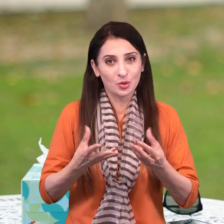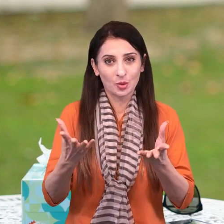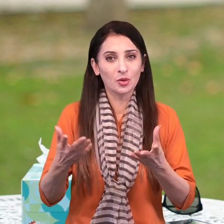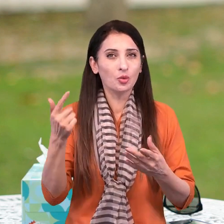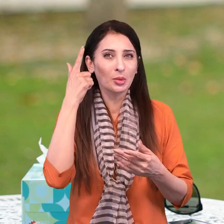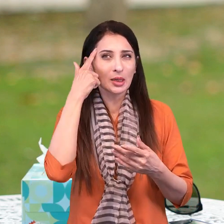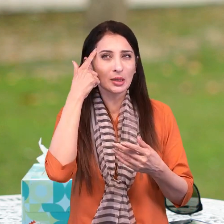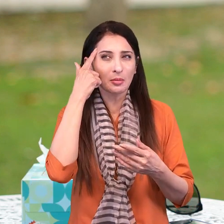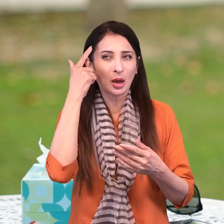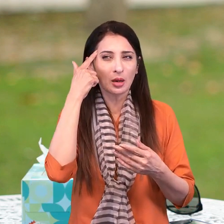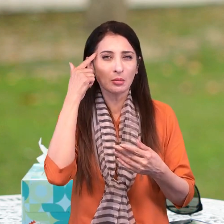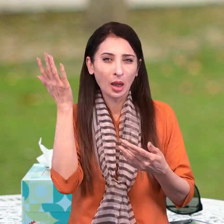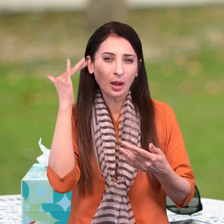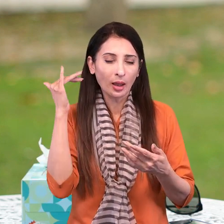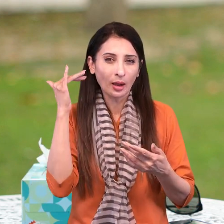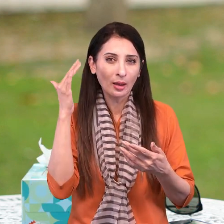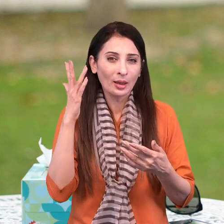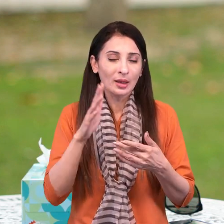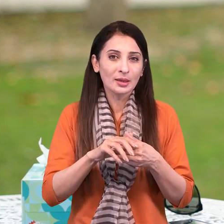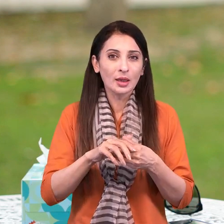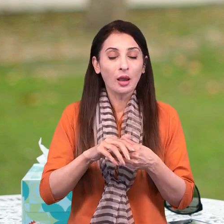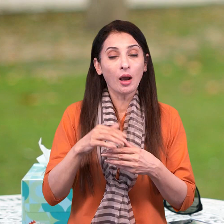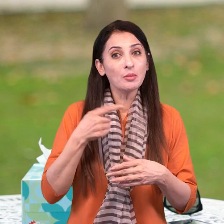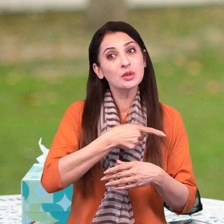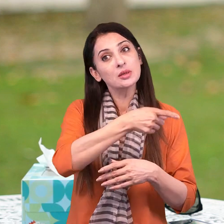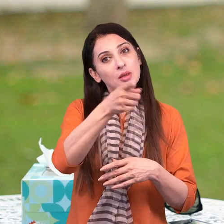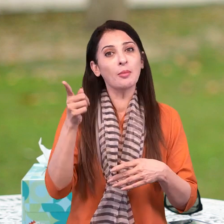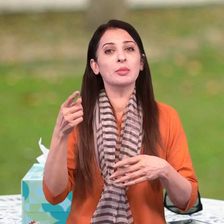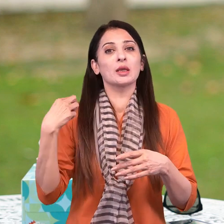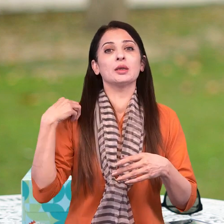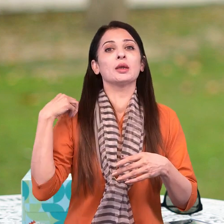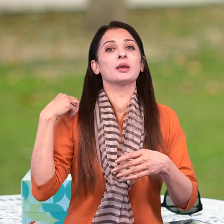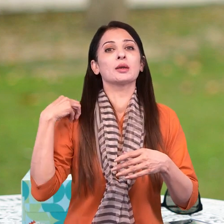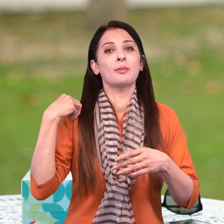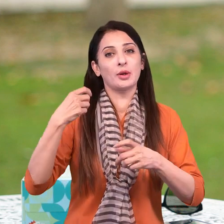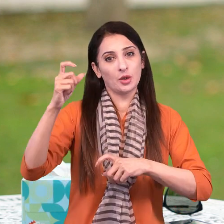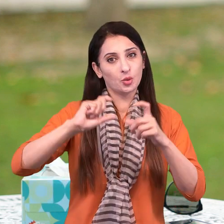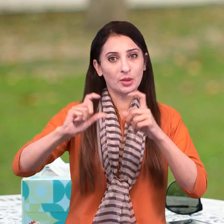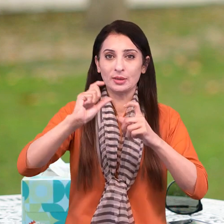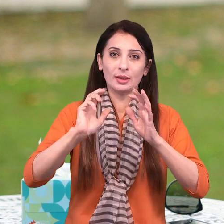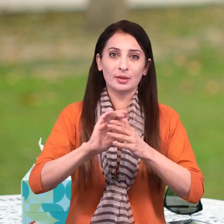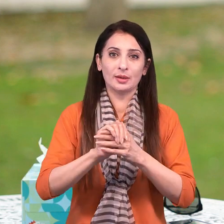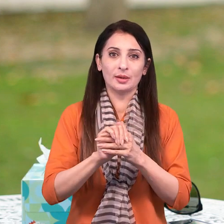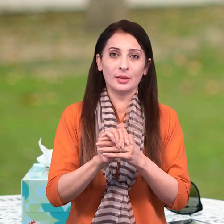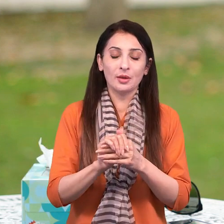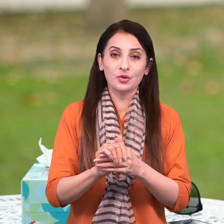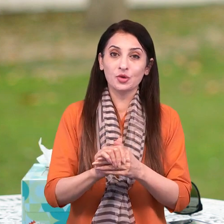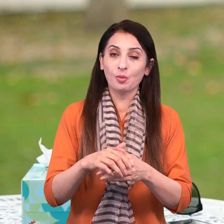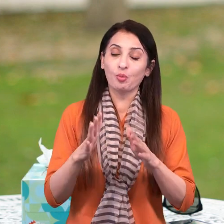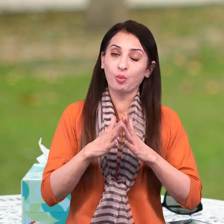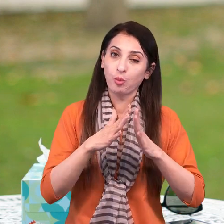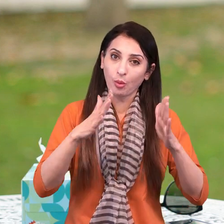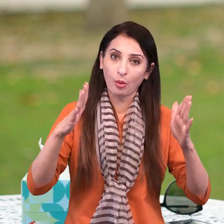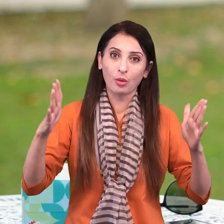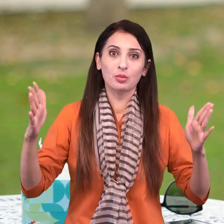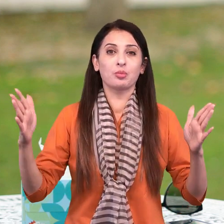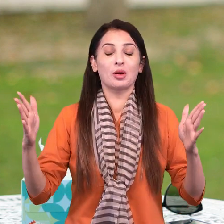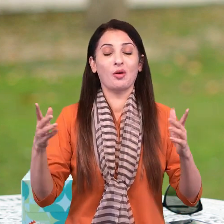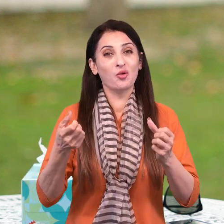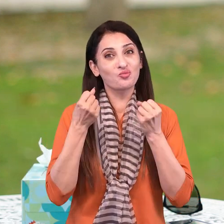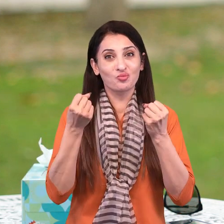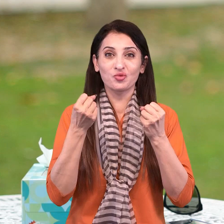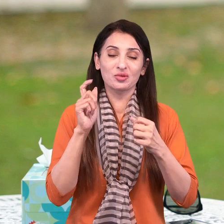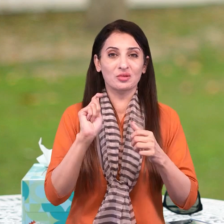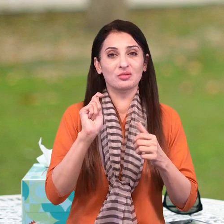वक्त the first thing that came into my mind was कि we're going to make clothes for everyone. Though it's a very